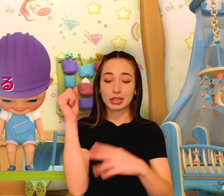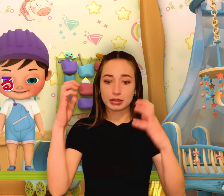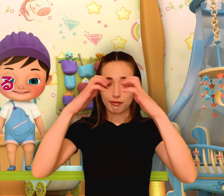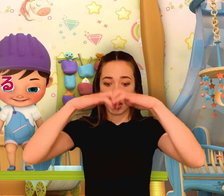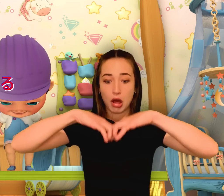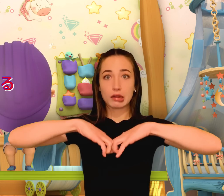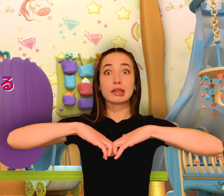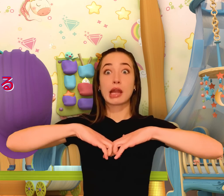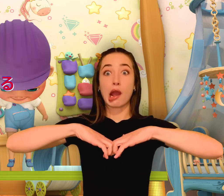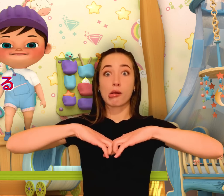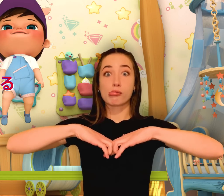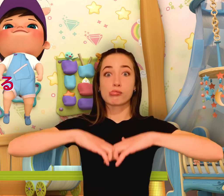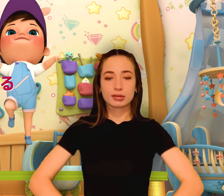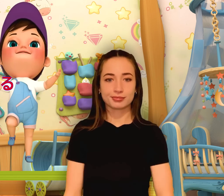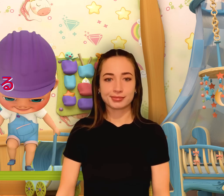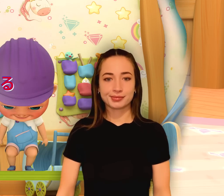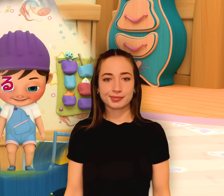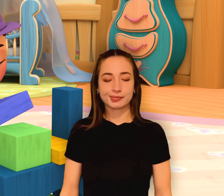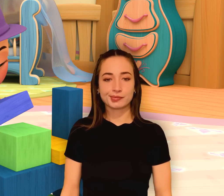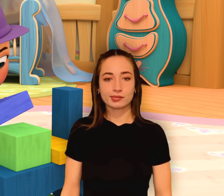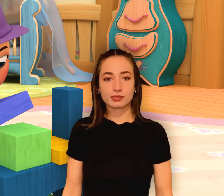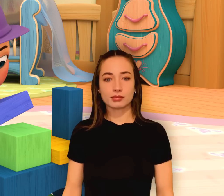ロンドン橋が落ちる。